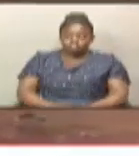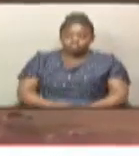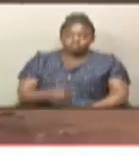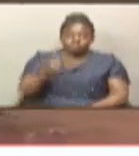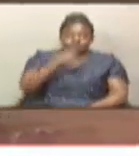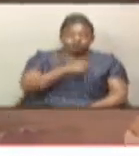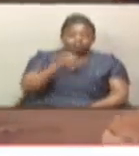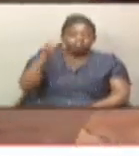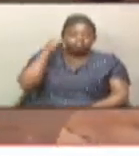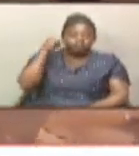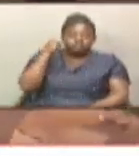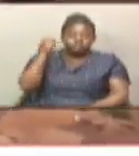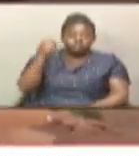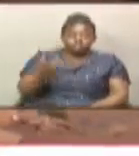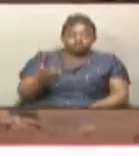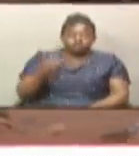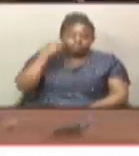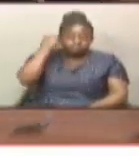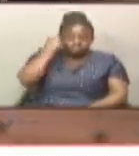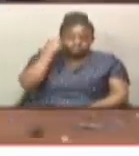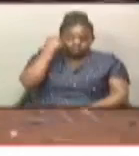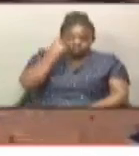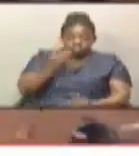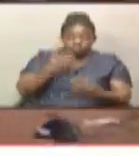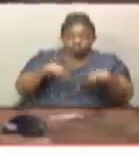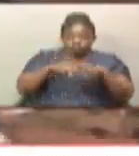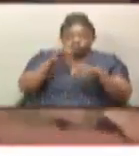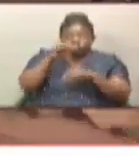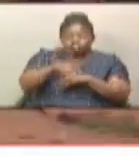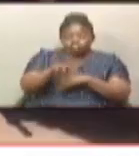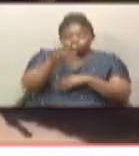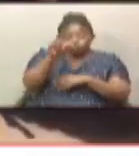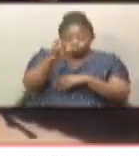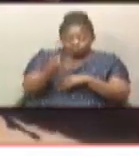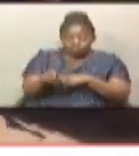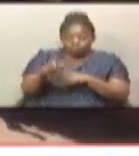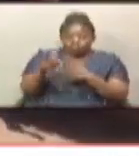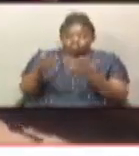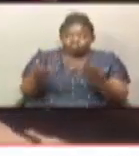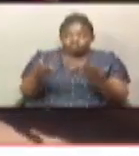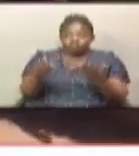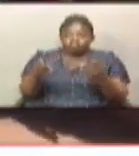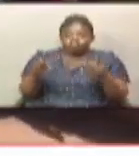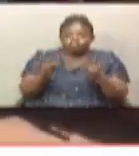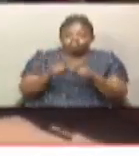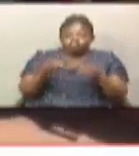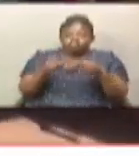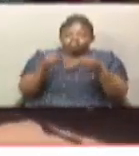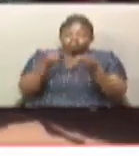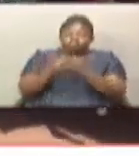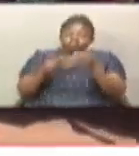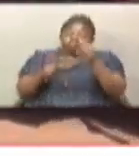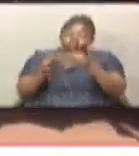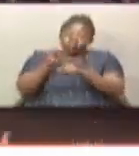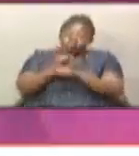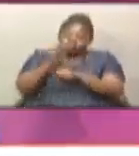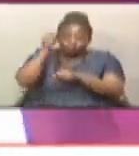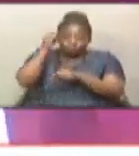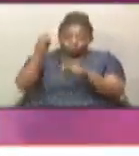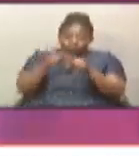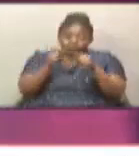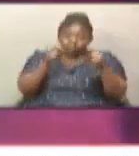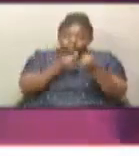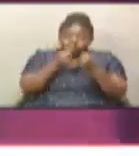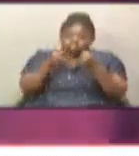Olunaku olwegulisa biraala kyakulogwanneko ku mwalo gw'ekindi yafunye obutaka ne kasitoma we maiso we mayima olubutamu wa sente zakoleredde ne balwanirira